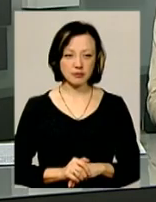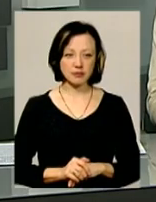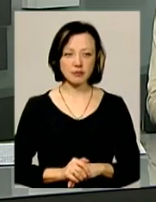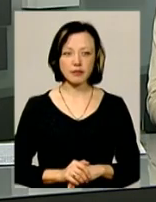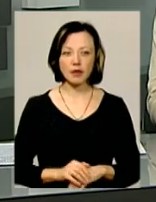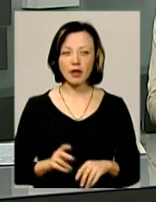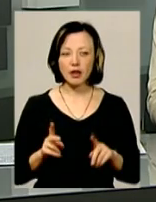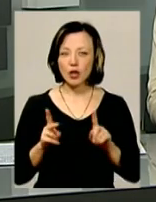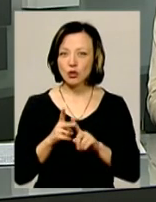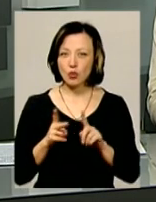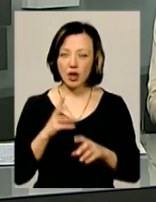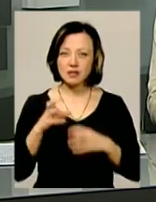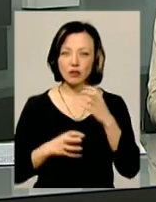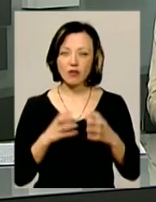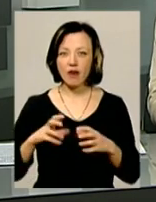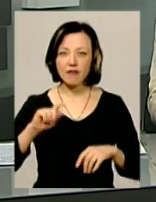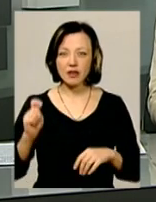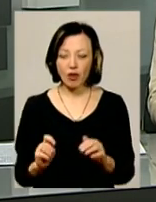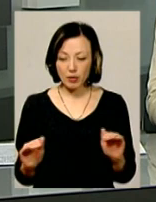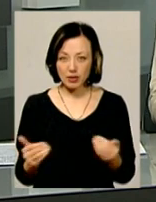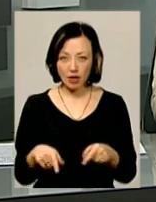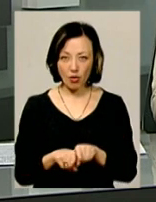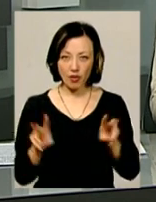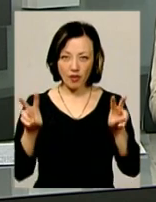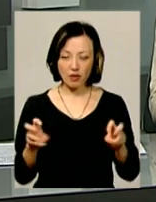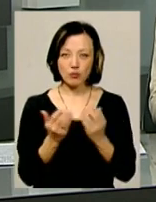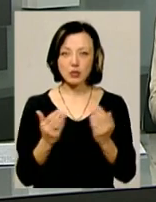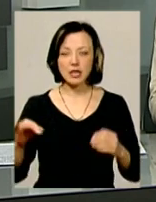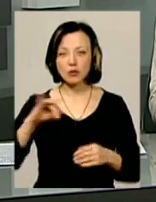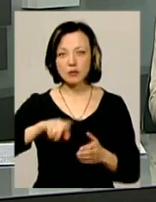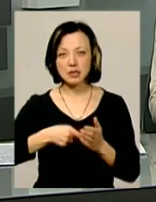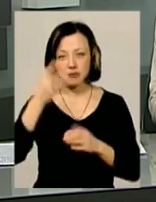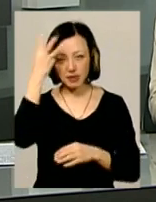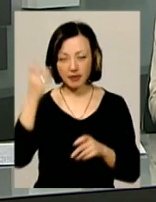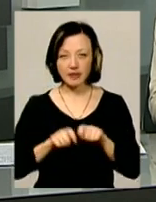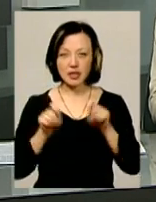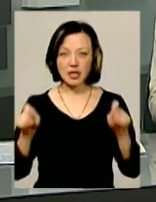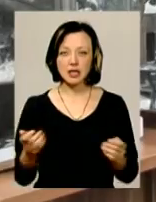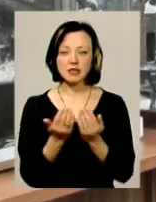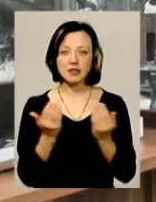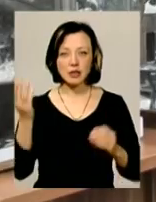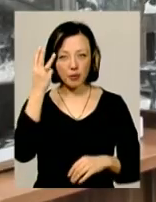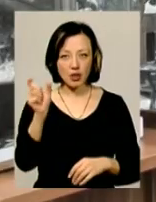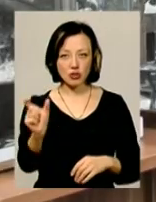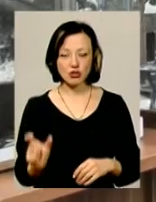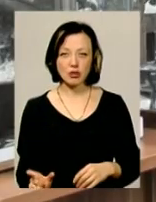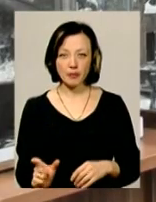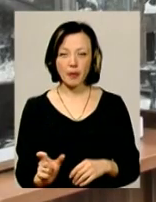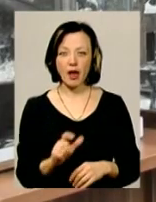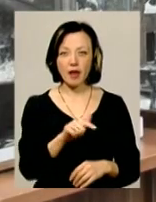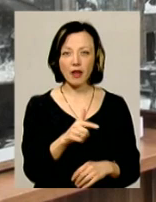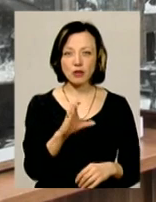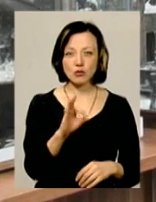Друга світова війна у мініатюрі з такою назвою «Музей історії міста Хмельницького» відкрилася виставка хмельничанина Геннадія Сови.